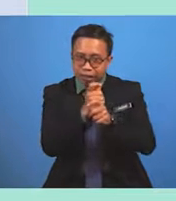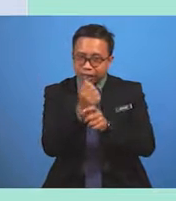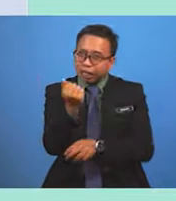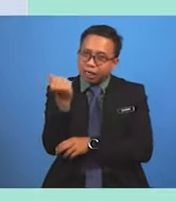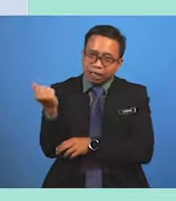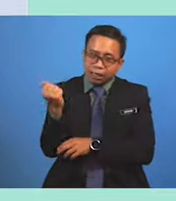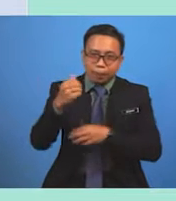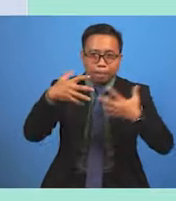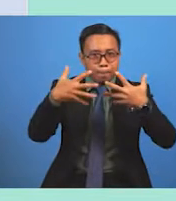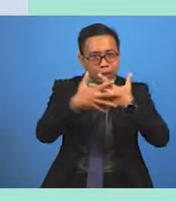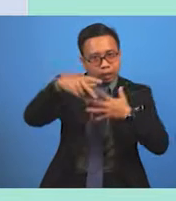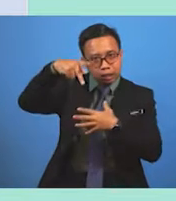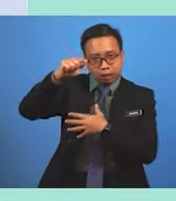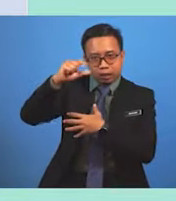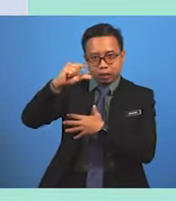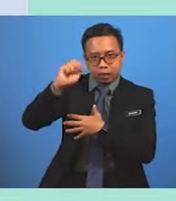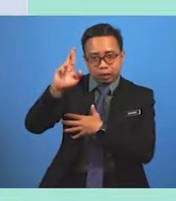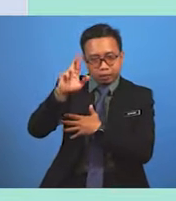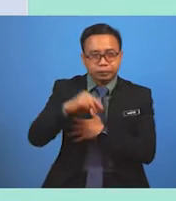adalah pagar.